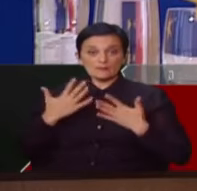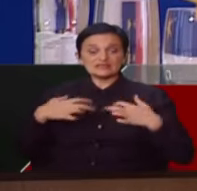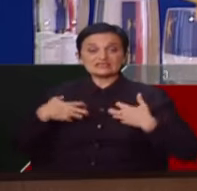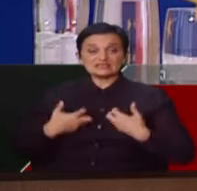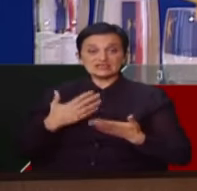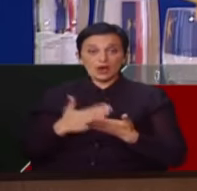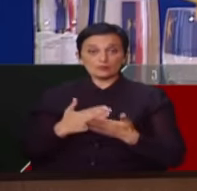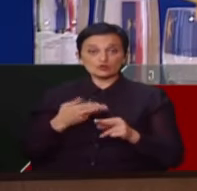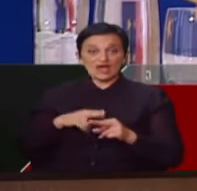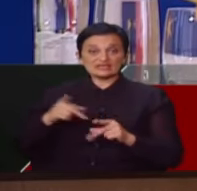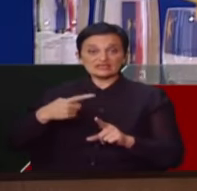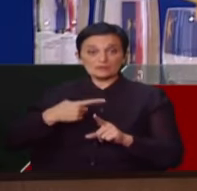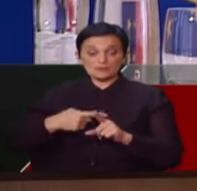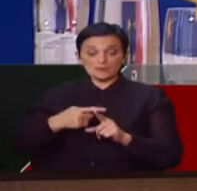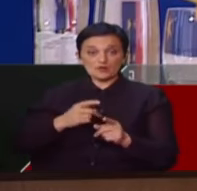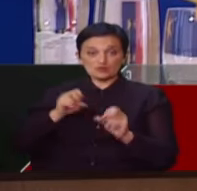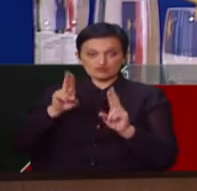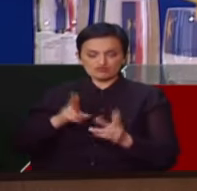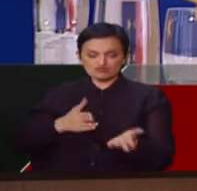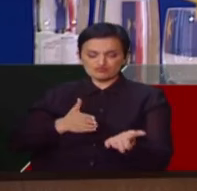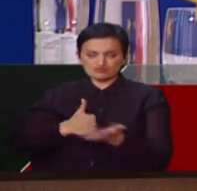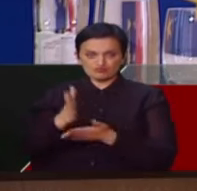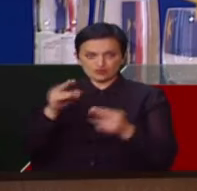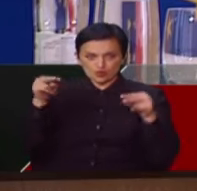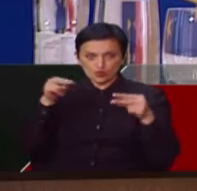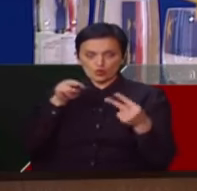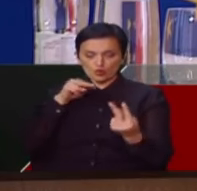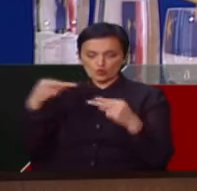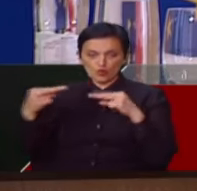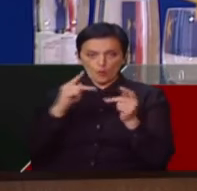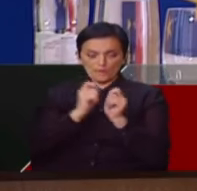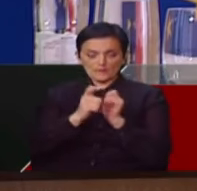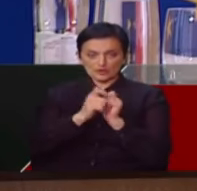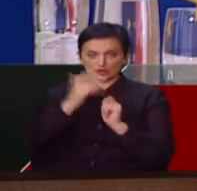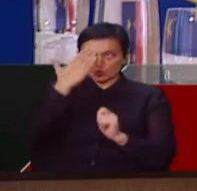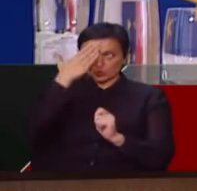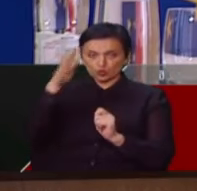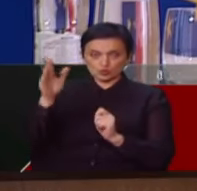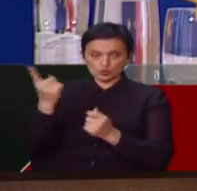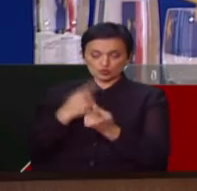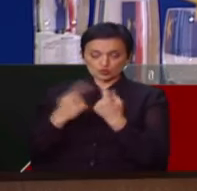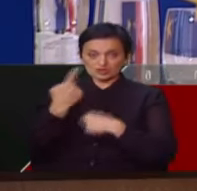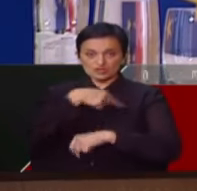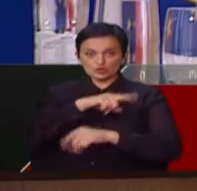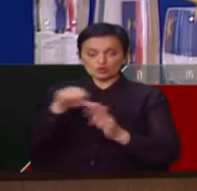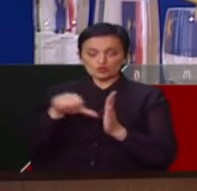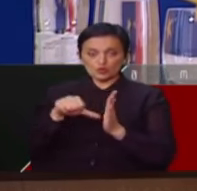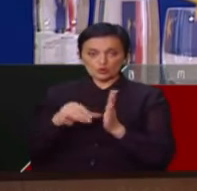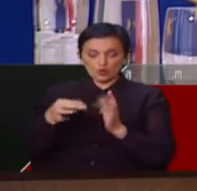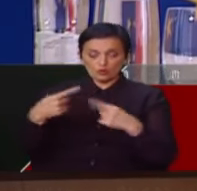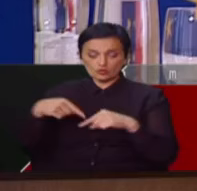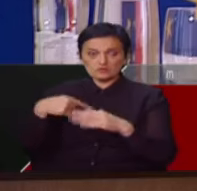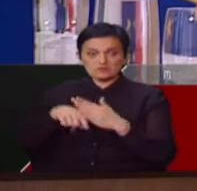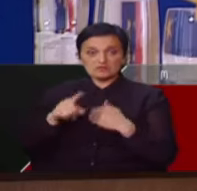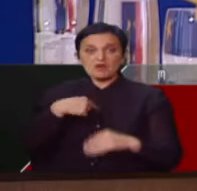რომ ეს ლიბერალური ფაშიზმი მიზანმიმართულად და კოორდინირებულად ფინანსდება უცხოური წყაროებიდან დონორი ორგანიზაციების მიერ, რაც